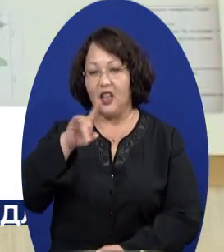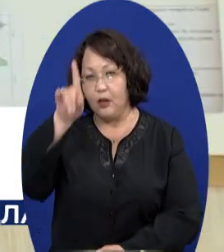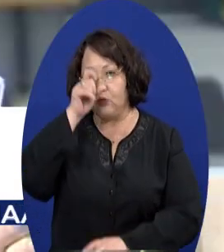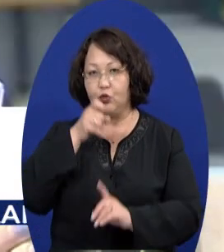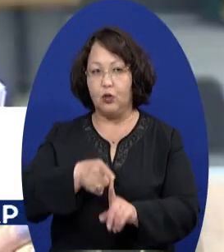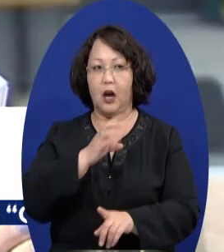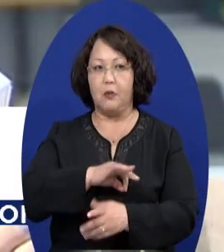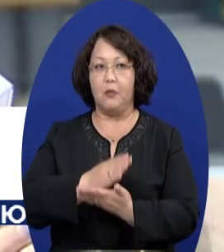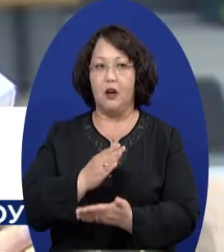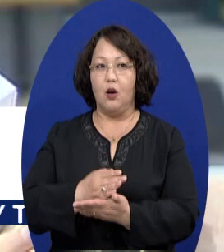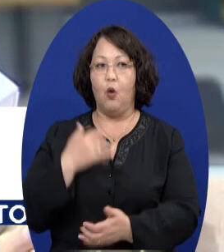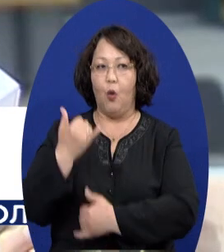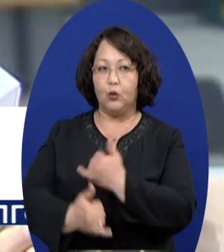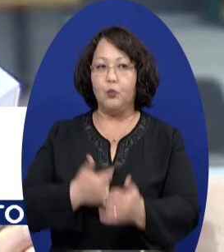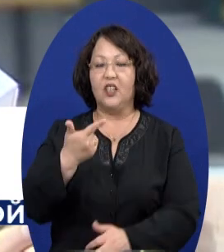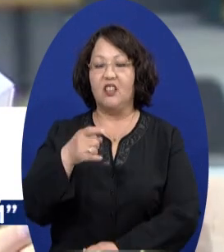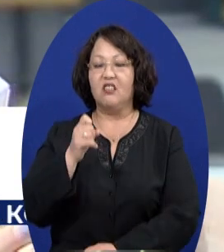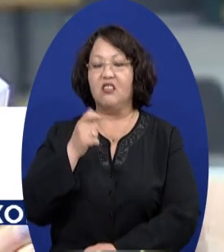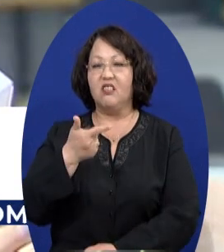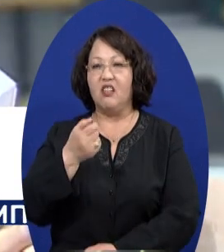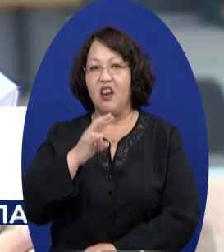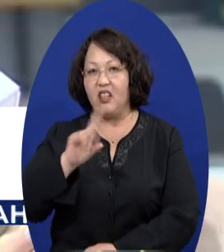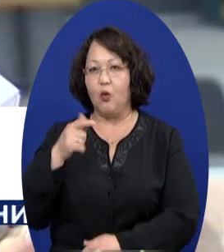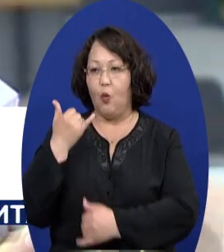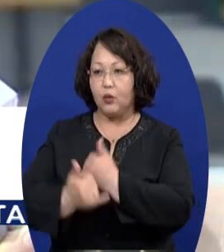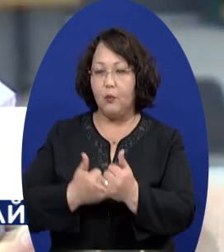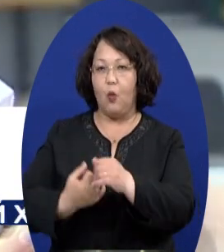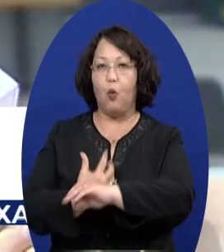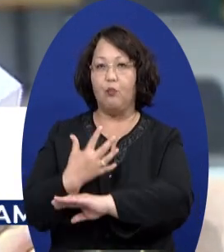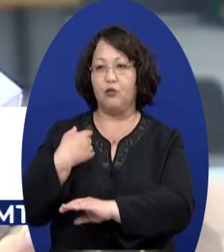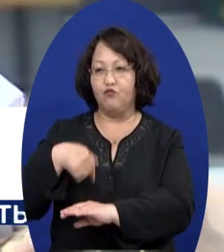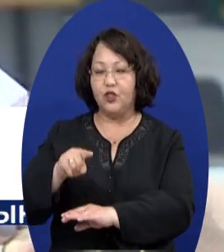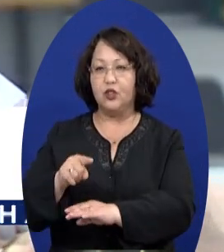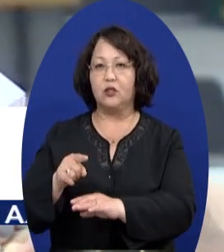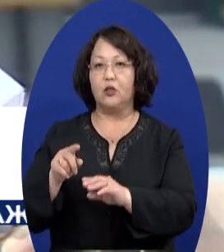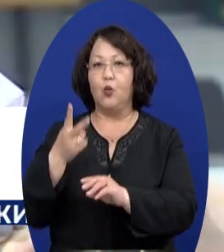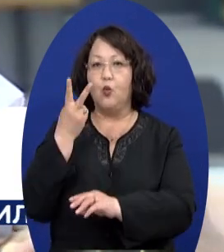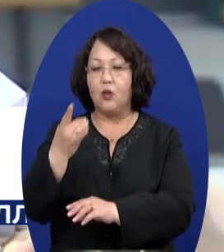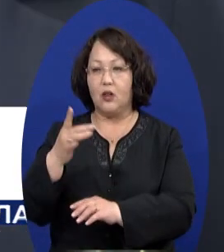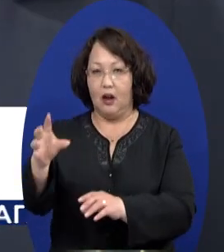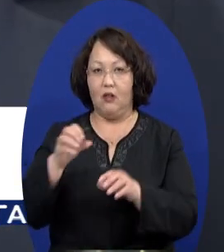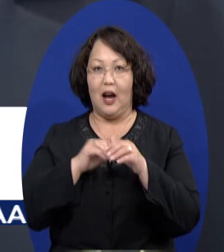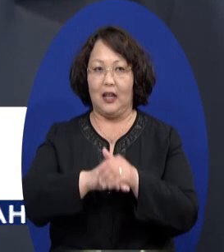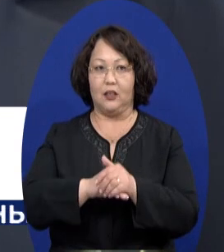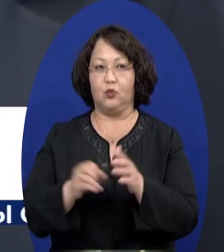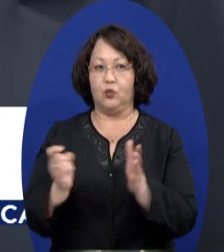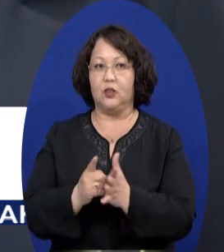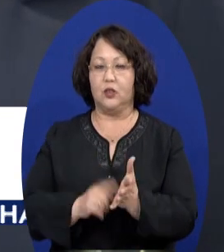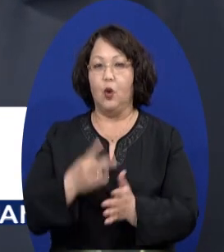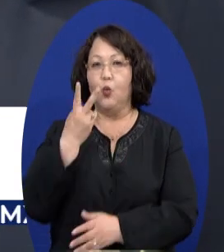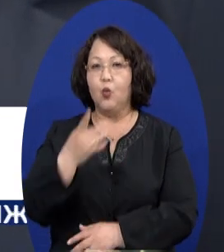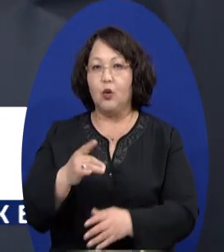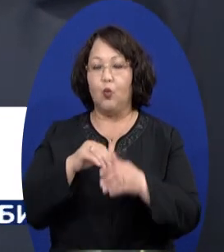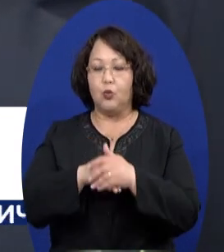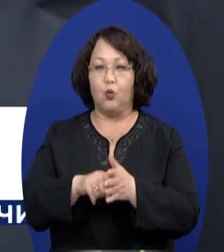байхгүй хадгалж авч үлдэх ёстой. Тэр утгаараа Монгол улсад анх удаага дээрэс нь маш ач холбогдолтой. Үрийг бол хадгалах хугацааг бол